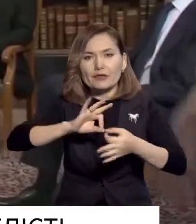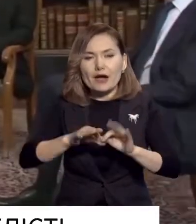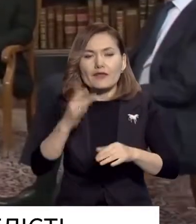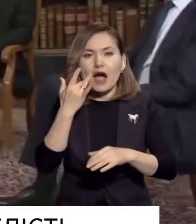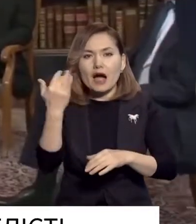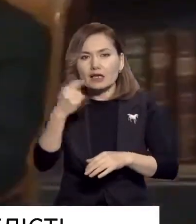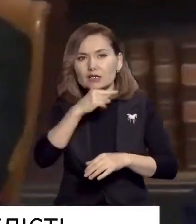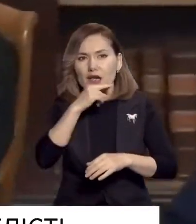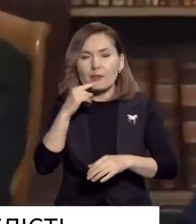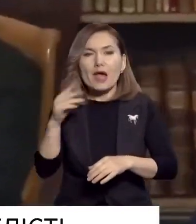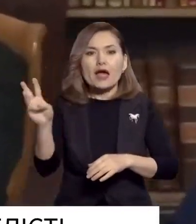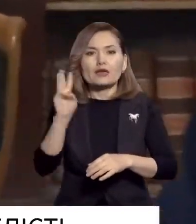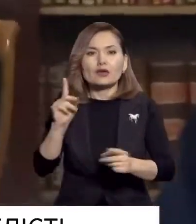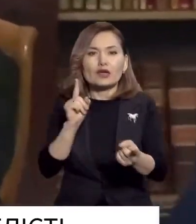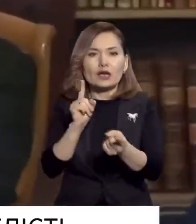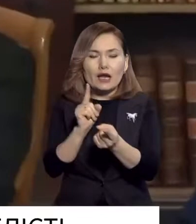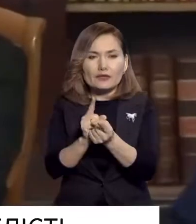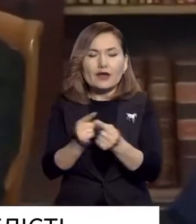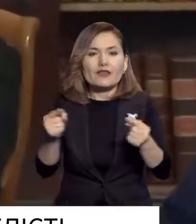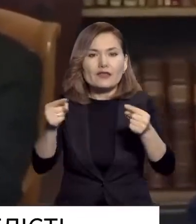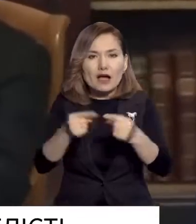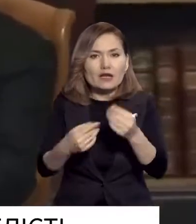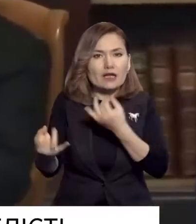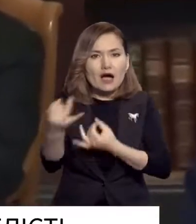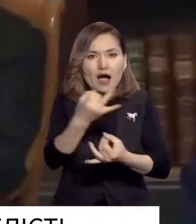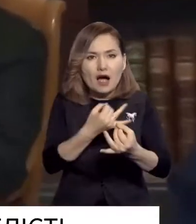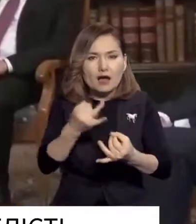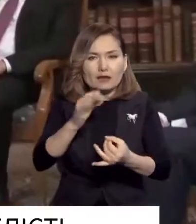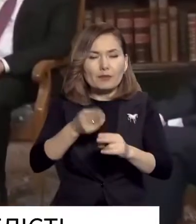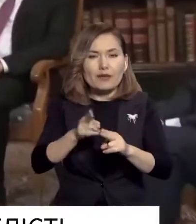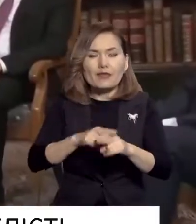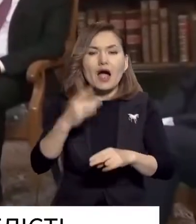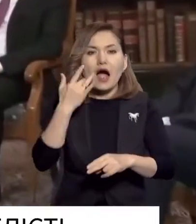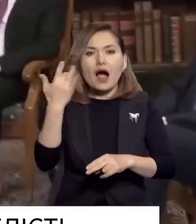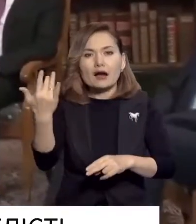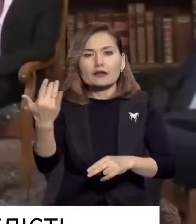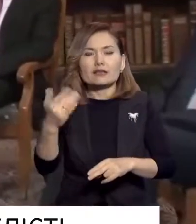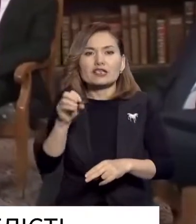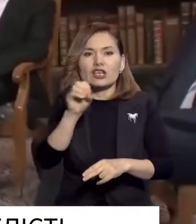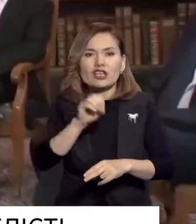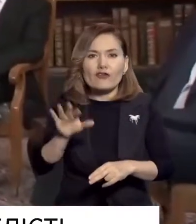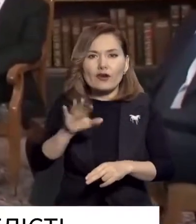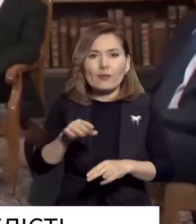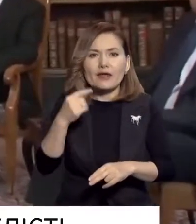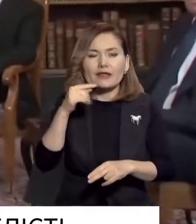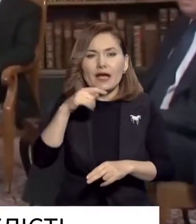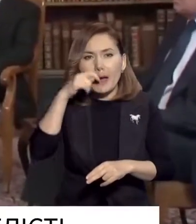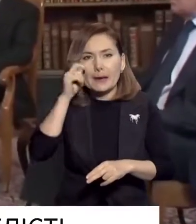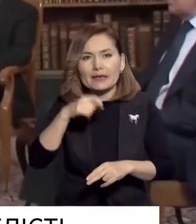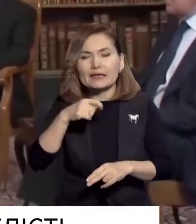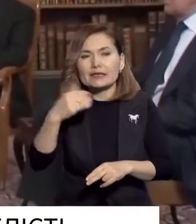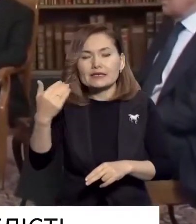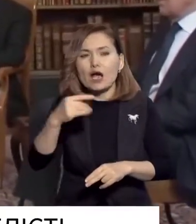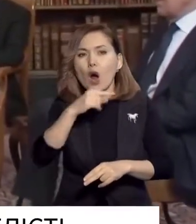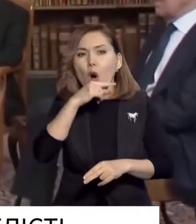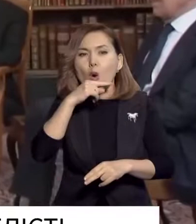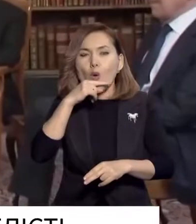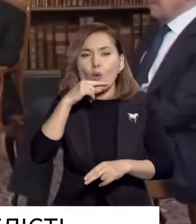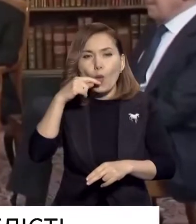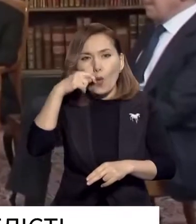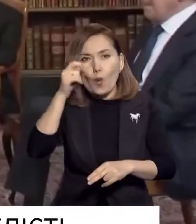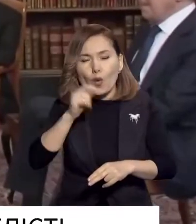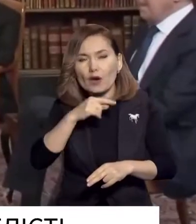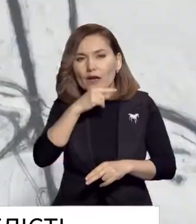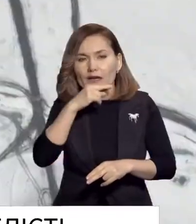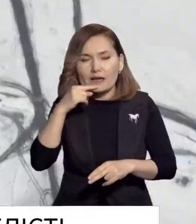пен Ресей дипломаттарының кездесуінде нақтыланады. Дегенмен АқШ пен батыс елдері Ресей Украинаға қарсы ауқымды әскери